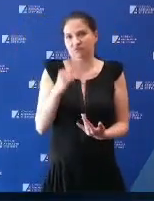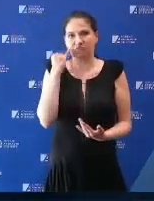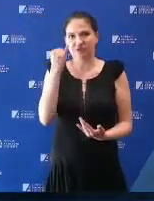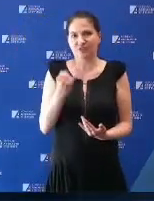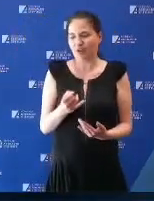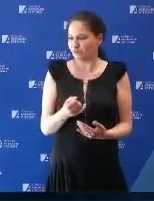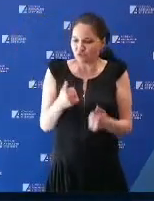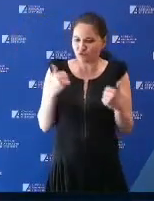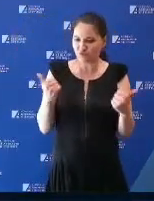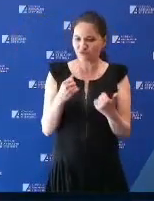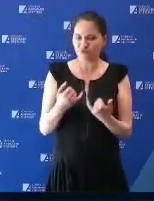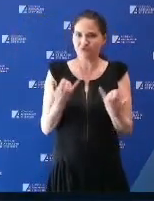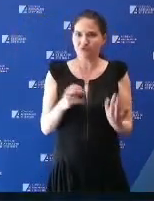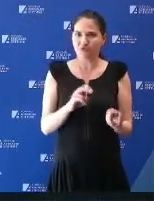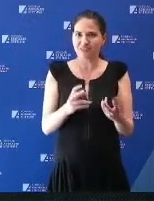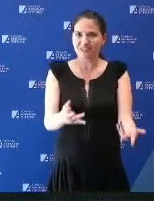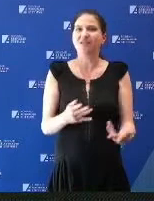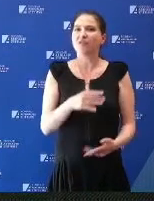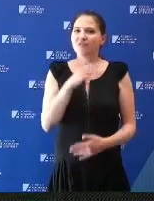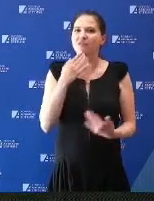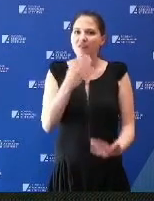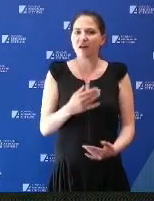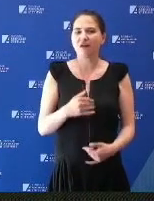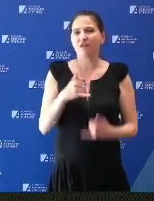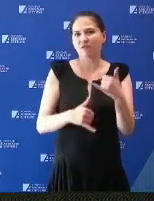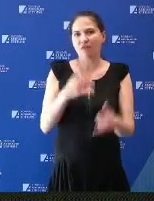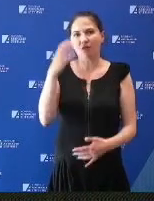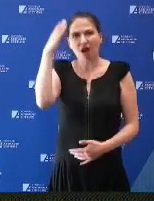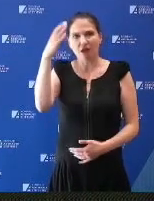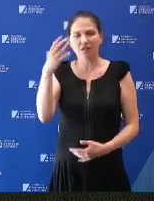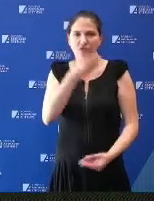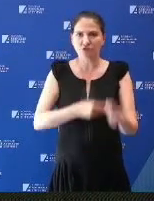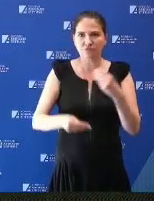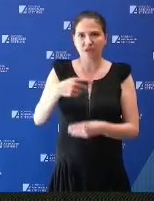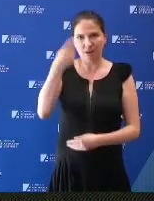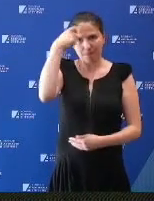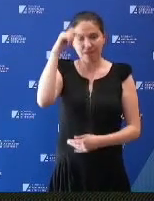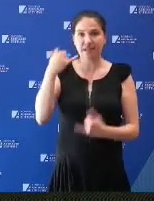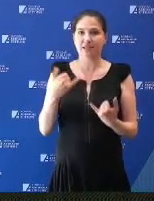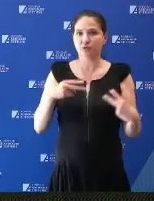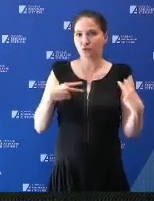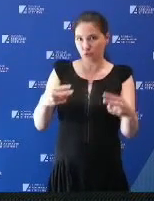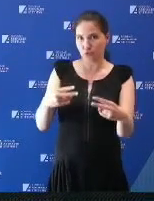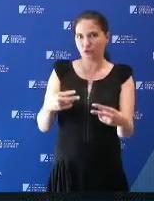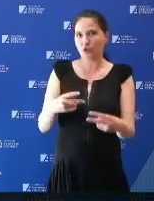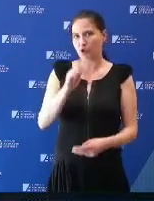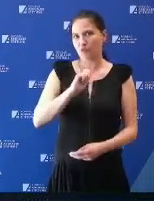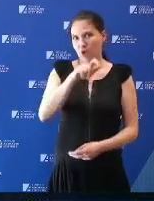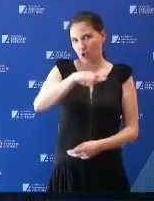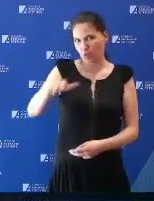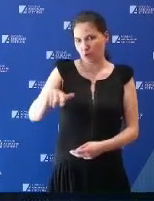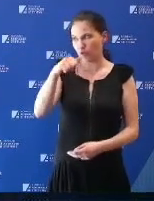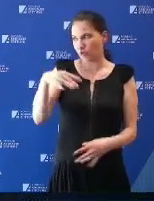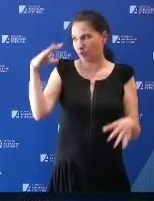Dank, Stefanie genau. Kaiser, für das Gespräch. Hier aus Berlin gebe ich zurück an die Moderatoren des heutigen